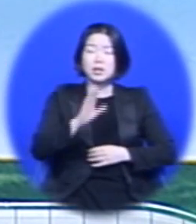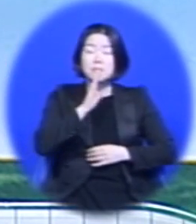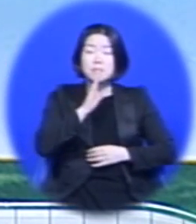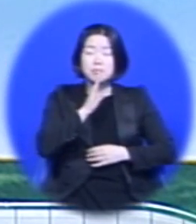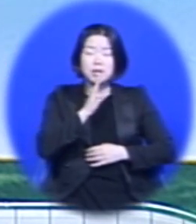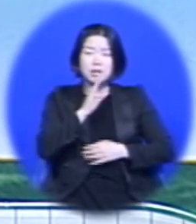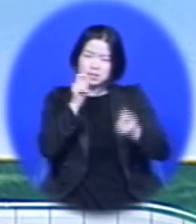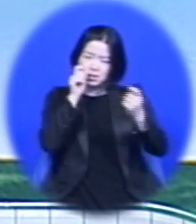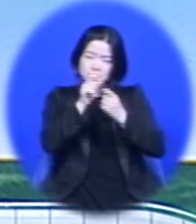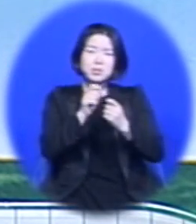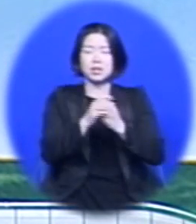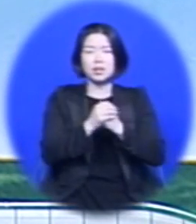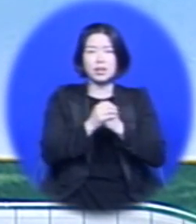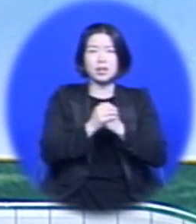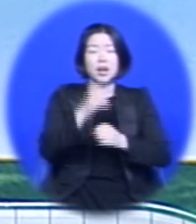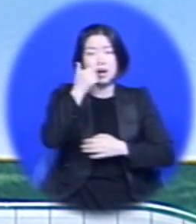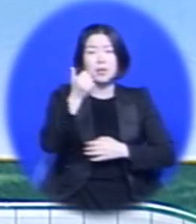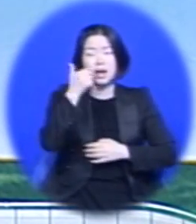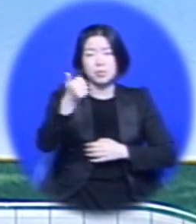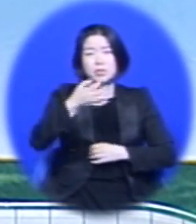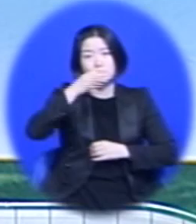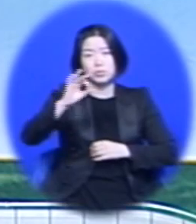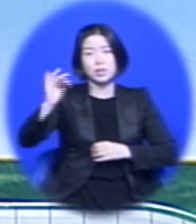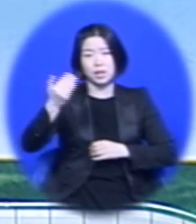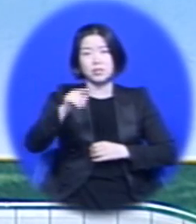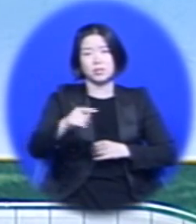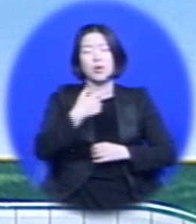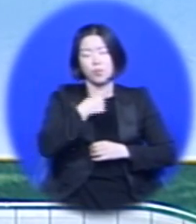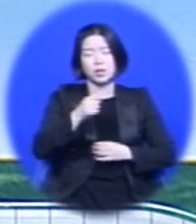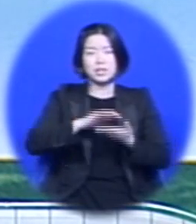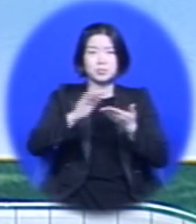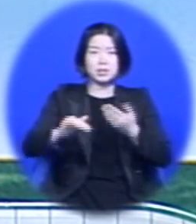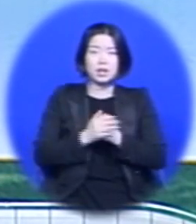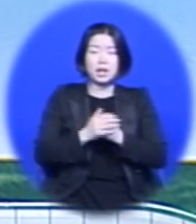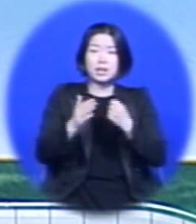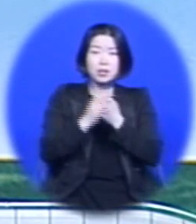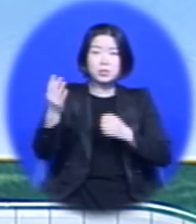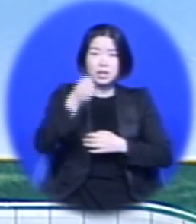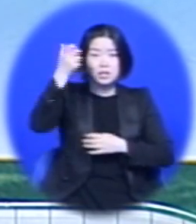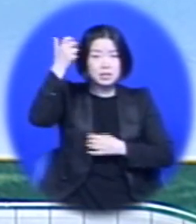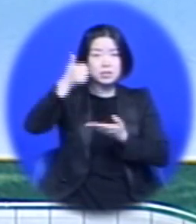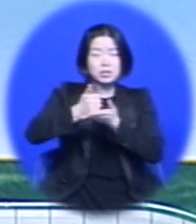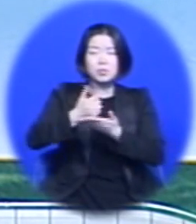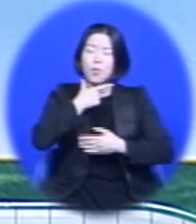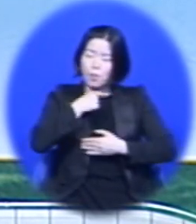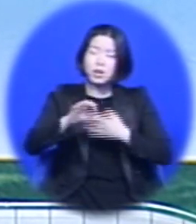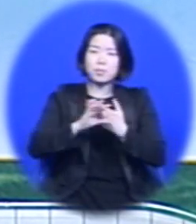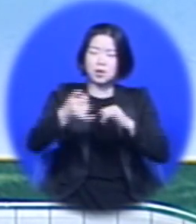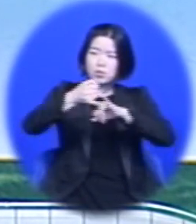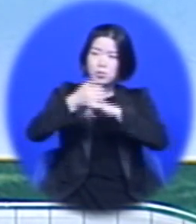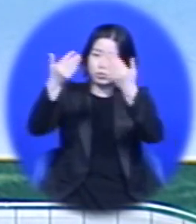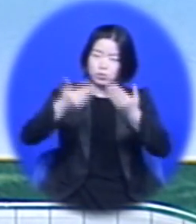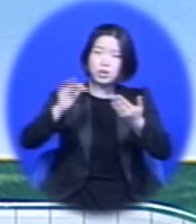친밀하게 아빠, 아버지 이렇게 부르게 되는 것을 원하세요. 그러니 성령을 구하시면 반드시 주시게 되어